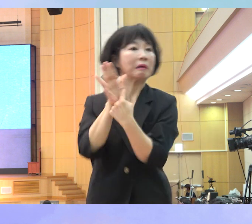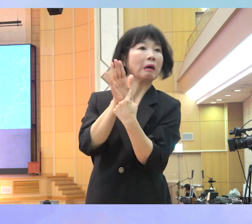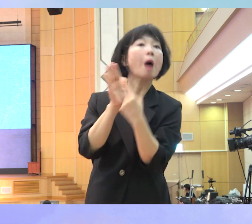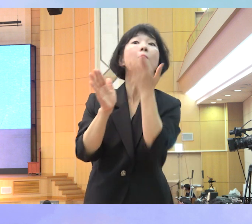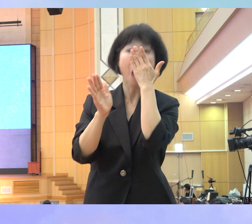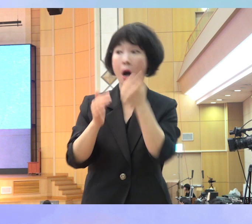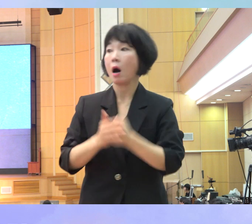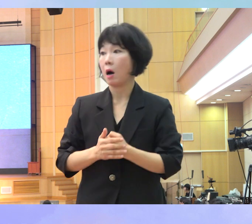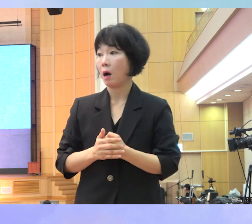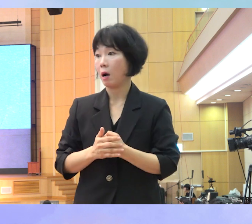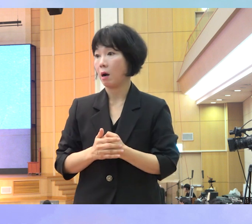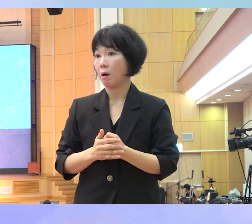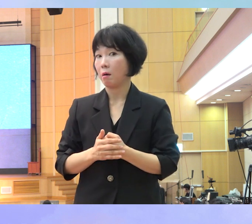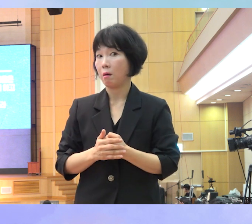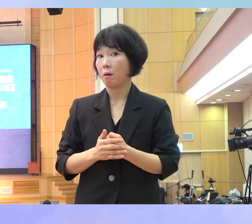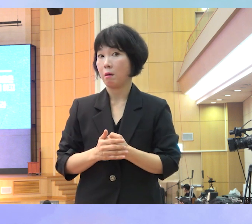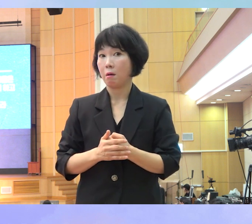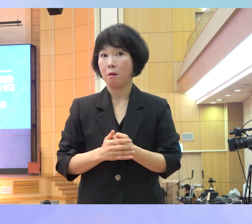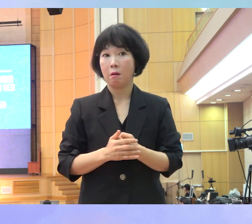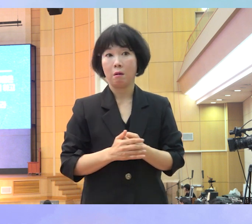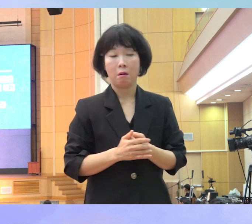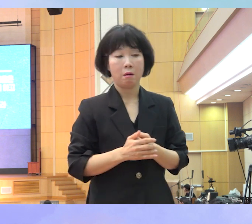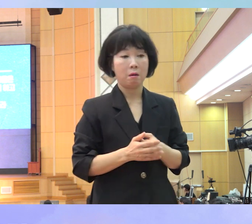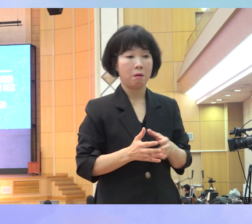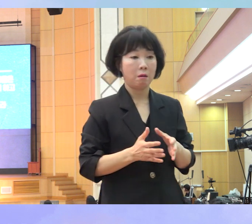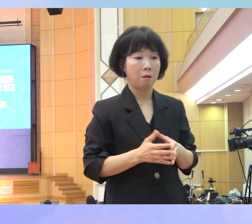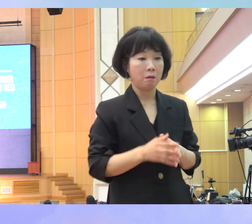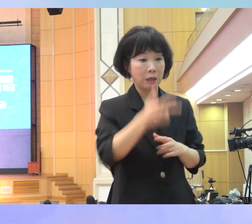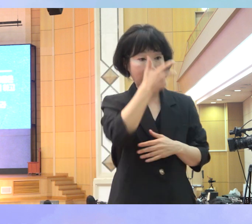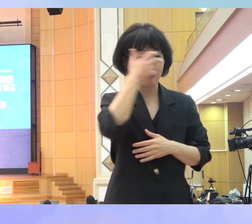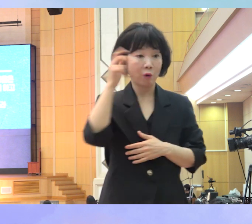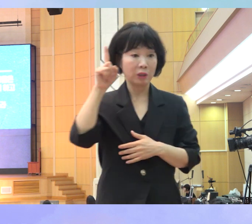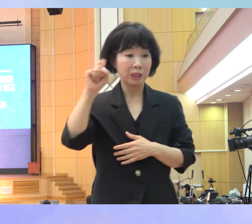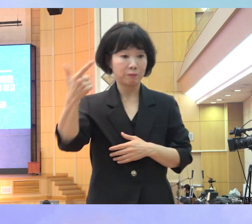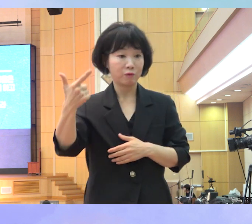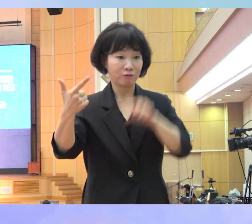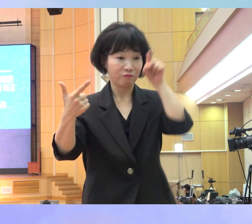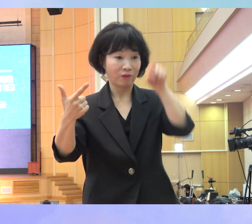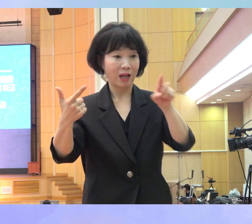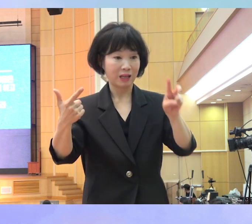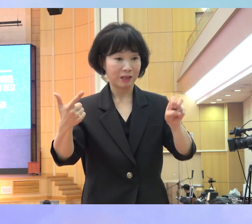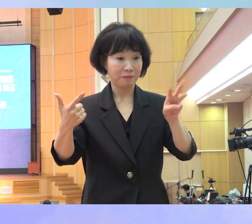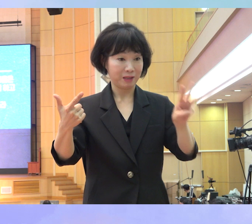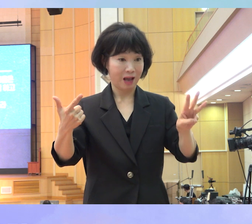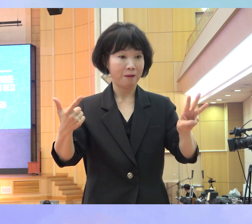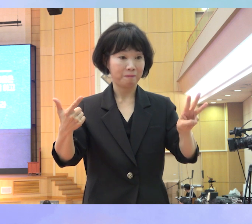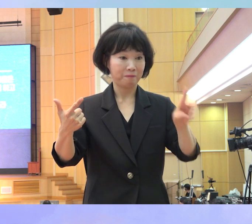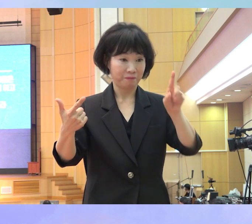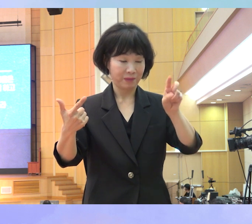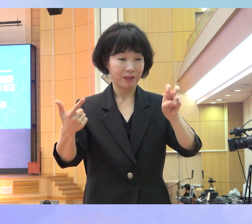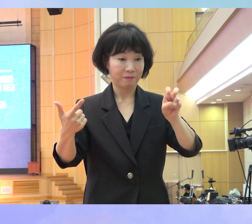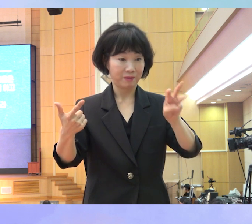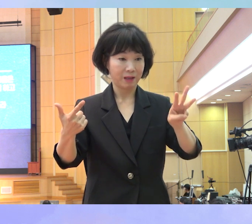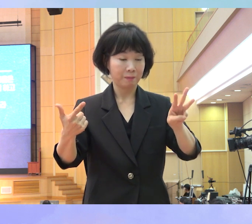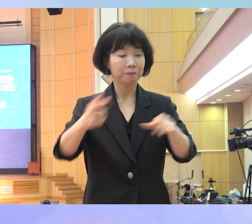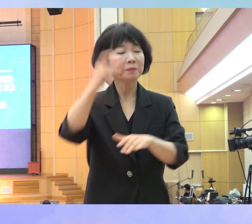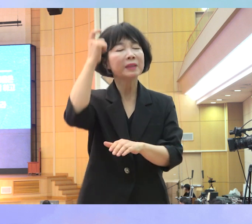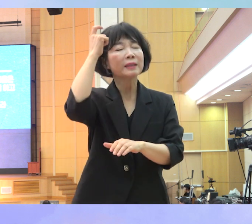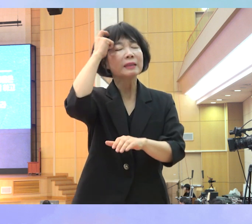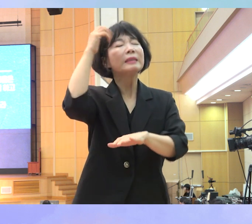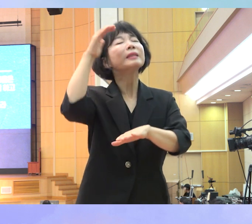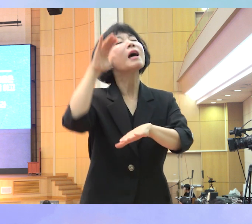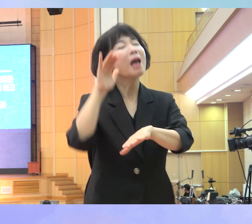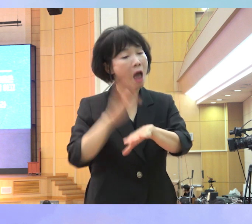잠언서 16장 23절 보겠습니다. 잠언서 16장 23절 우리 다 같이 한 목소리로 한 절 읽어보겠습니다.